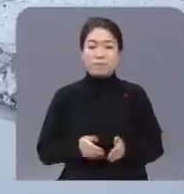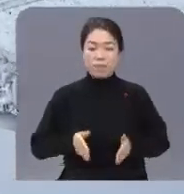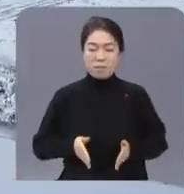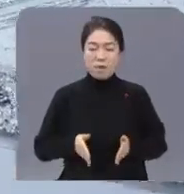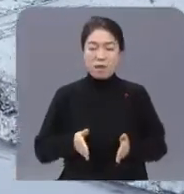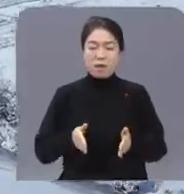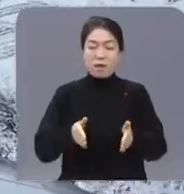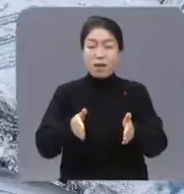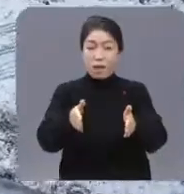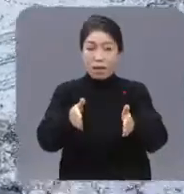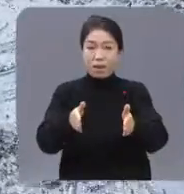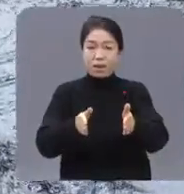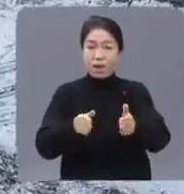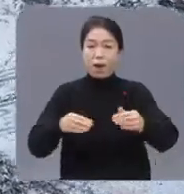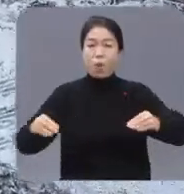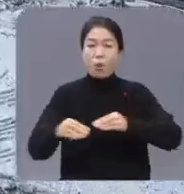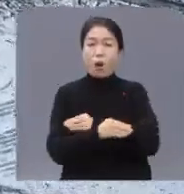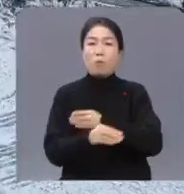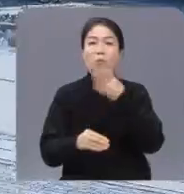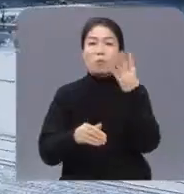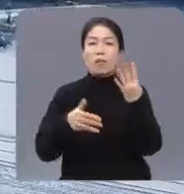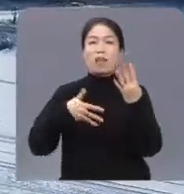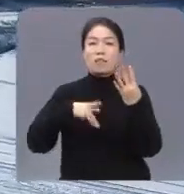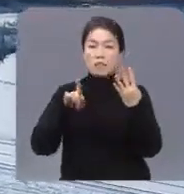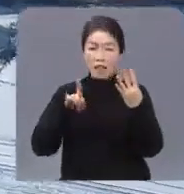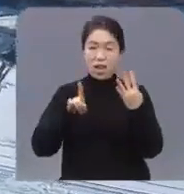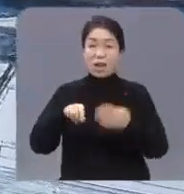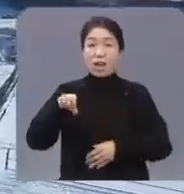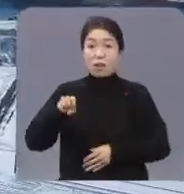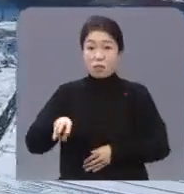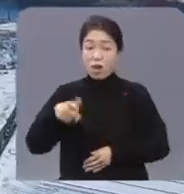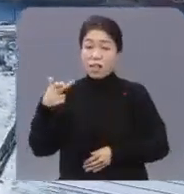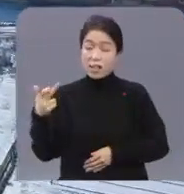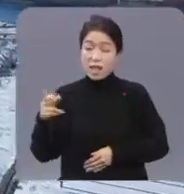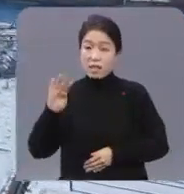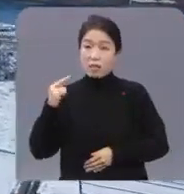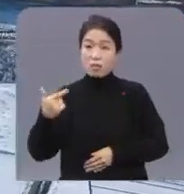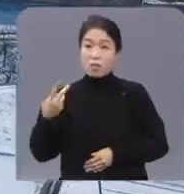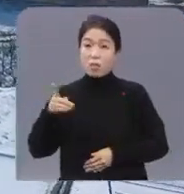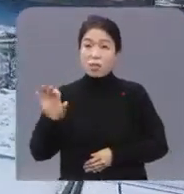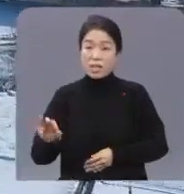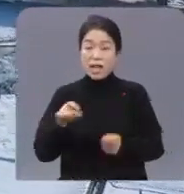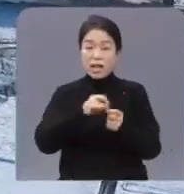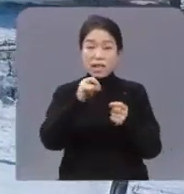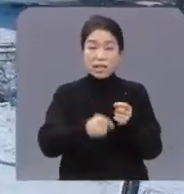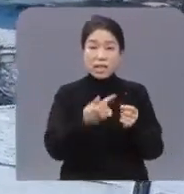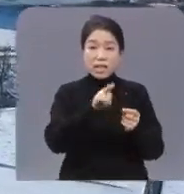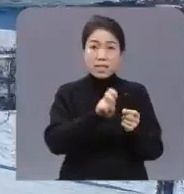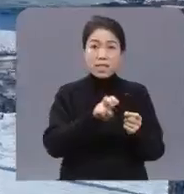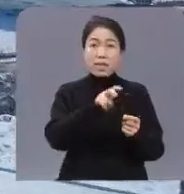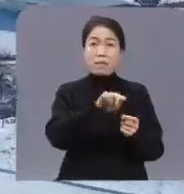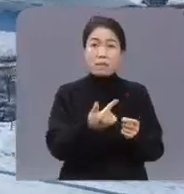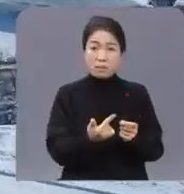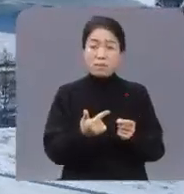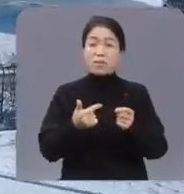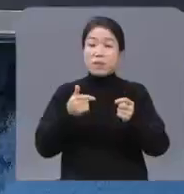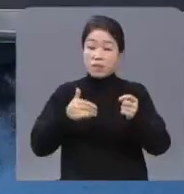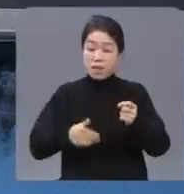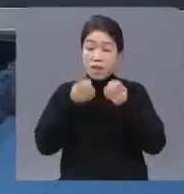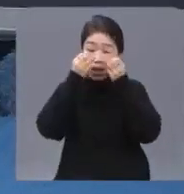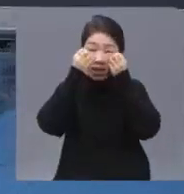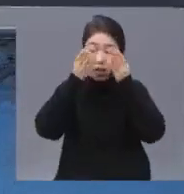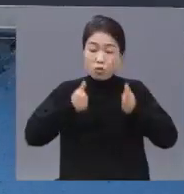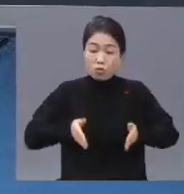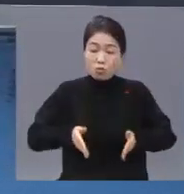직선으로 길게 뻗은 왕복 4차선 도로 광주광산구 볼양동과 장성군 남면 분양리 사이에 새로